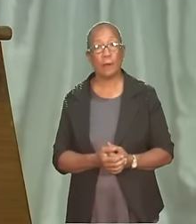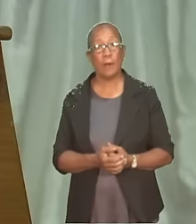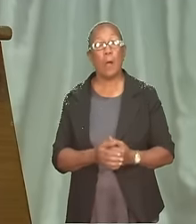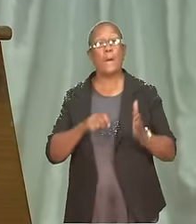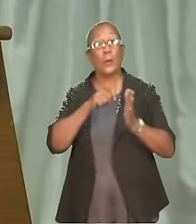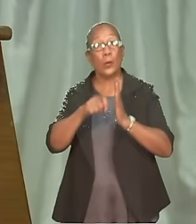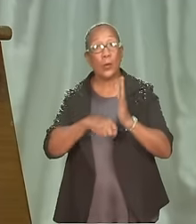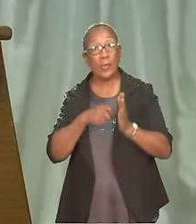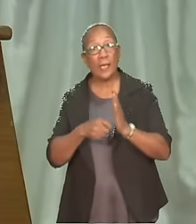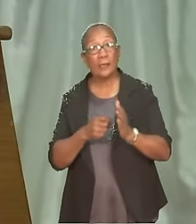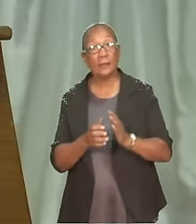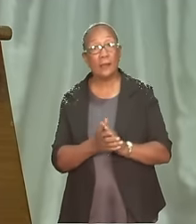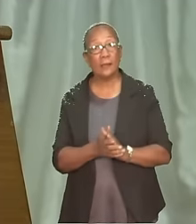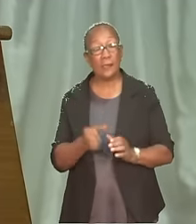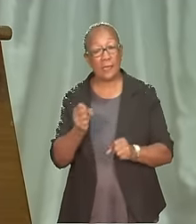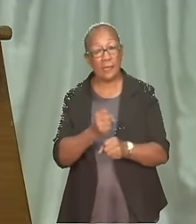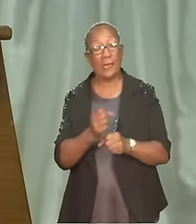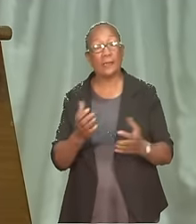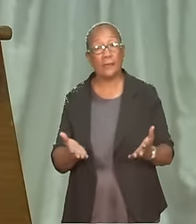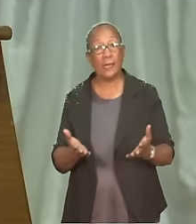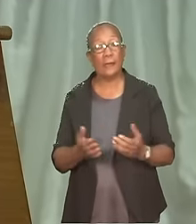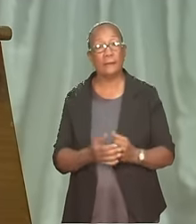projecten die zijn al geformuleerd.